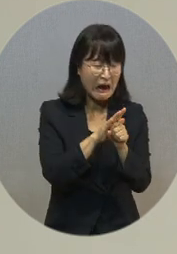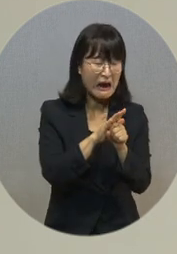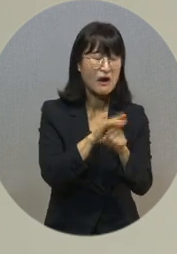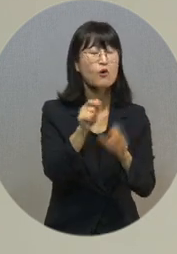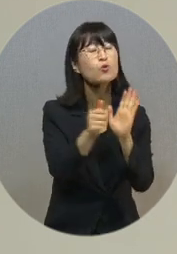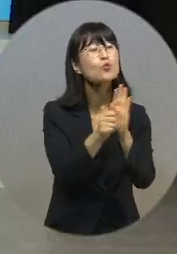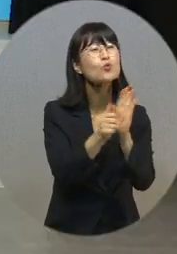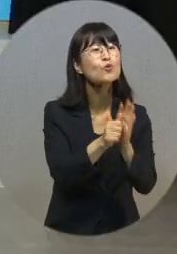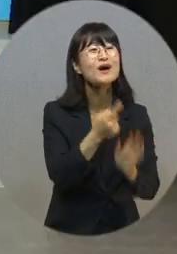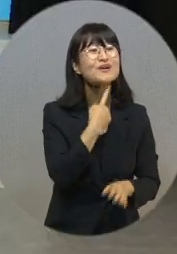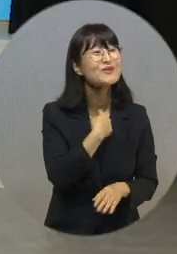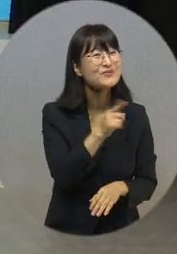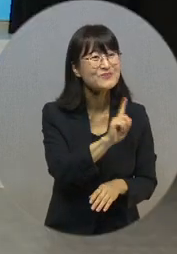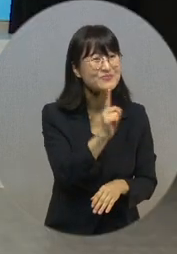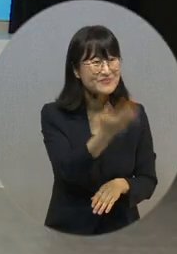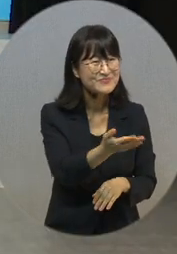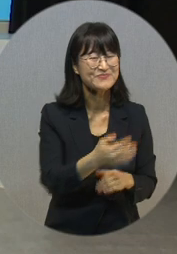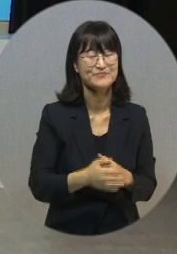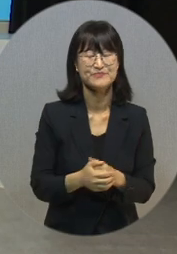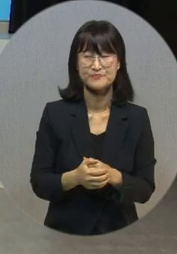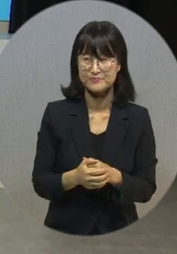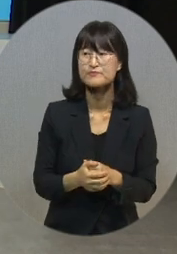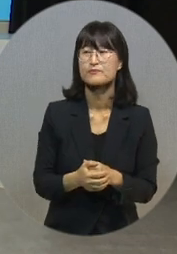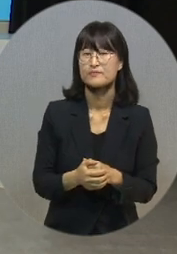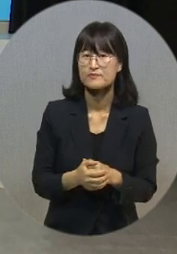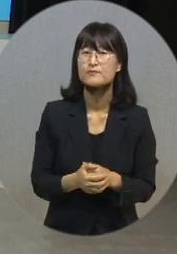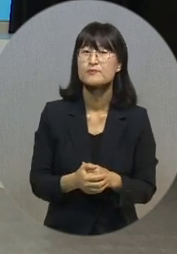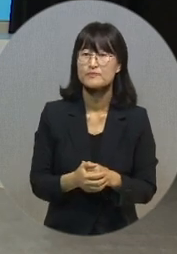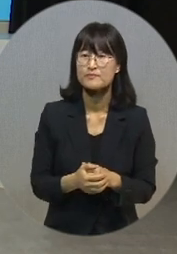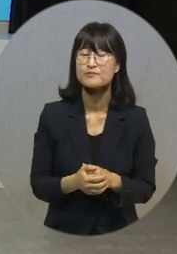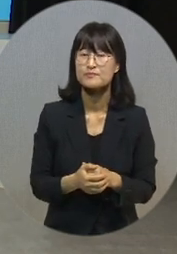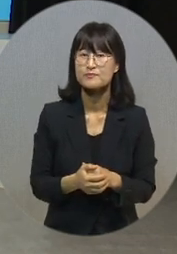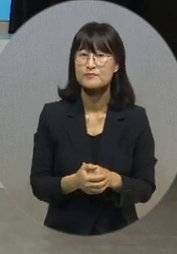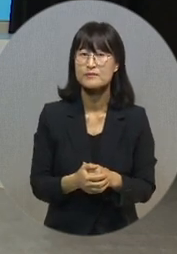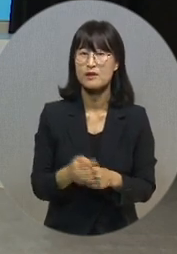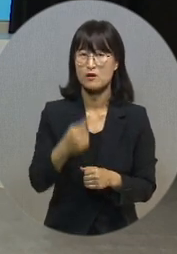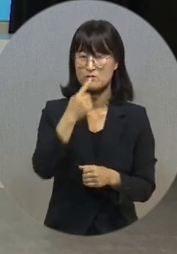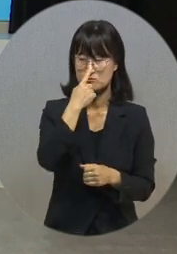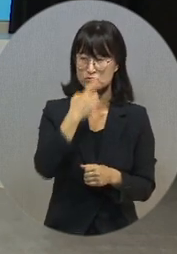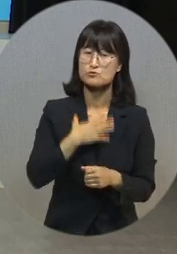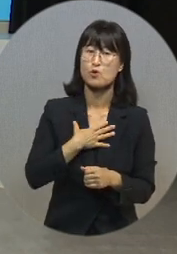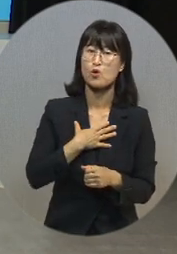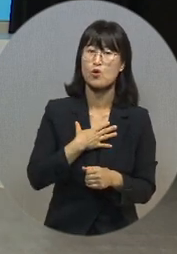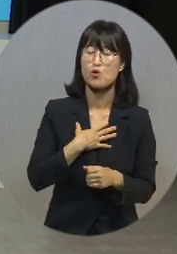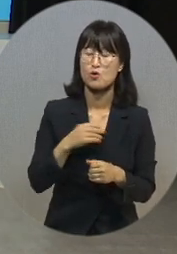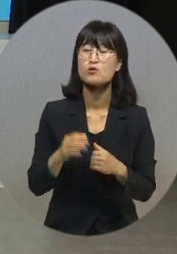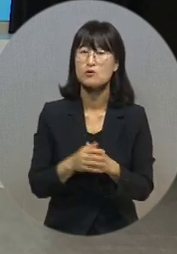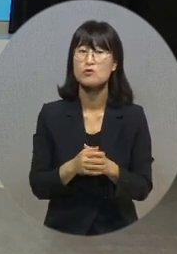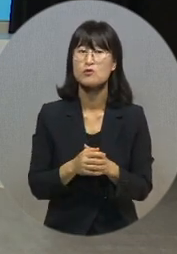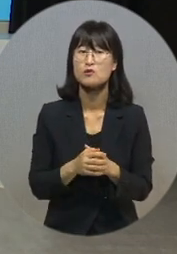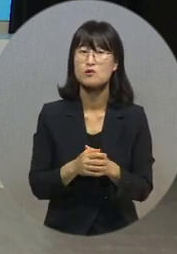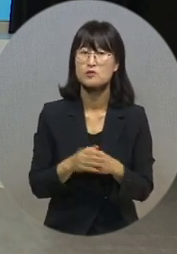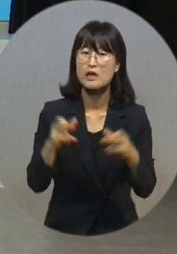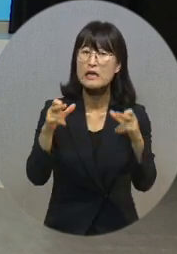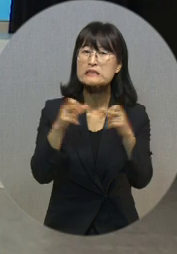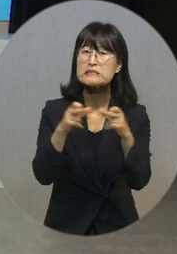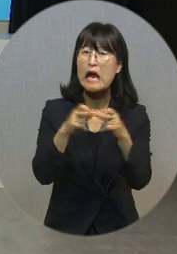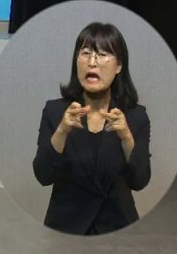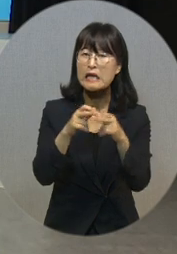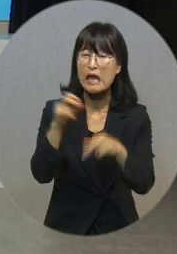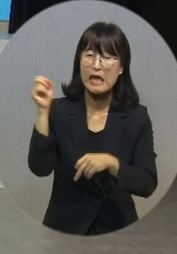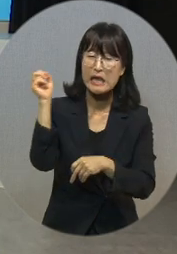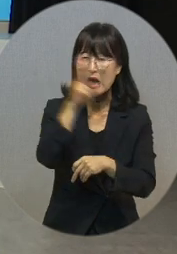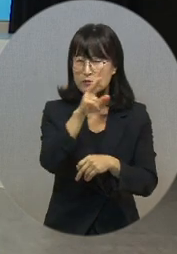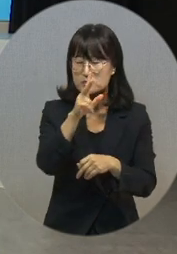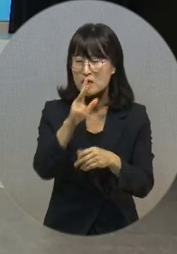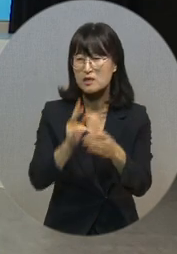뭐가 있을까요? 저는 이제 네. 장애가 갑자기 생긴 후천적 네. 사고 장애 사건을 많이 다룬